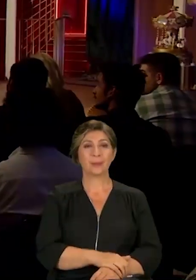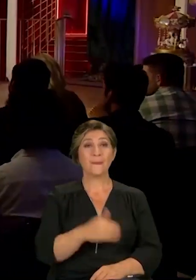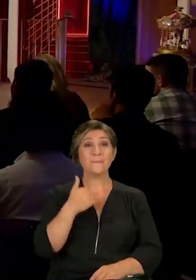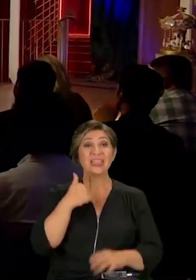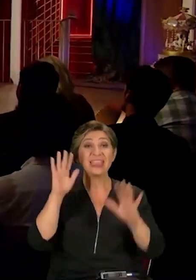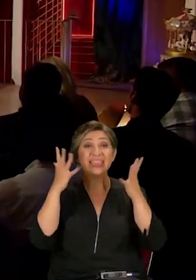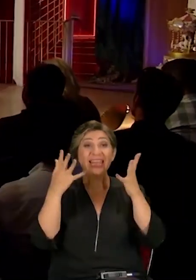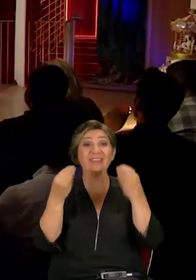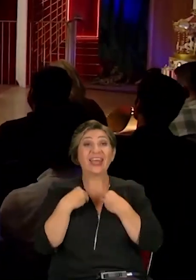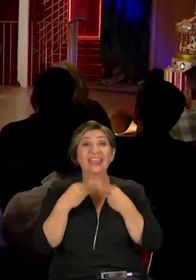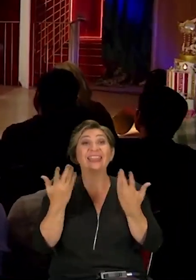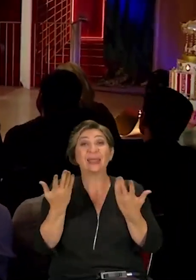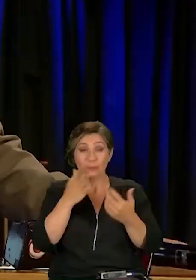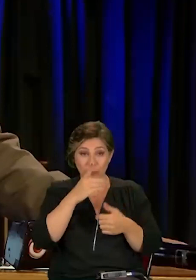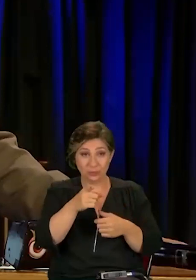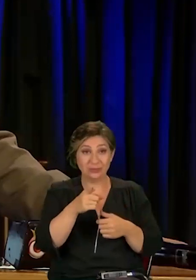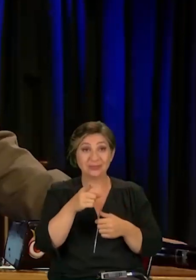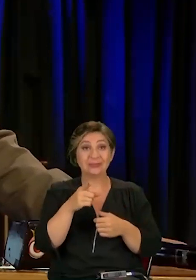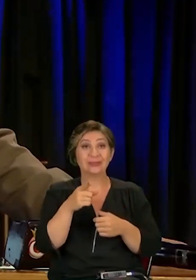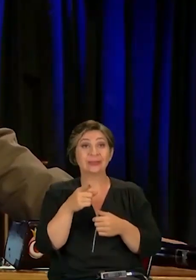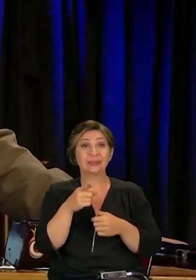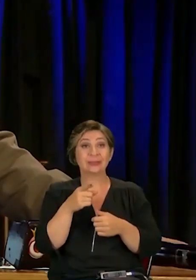Beni deli eden şu, yani